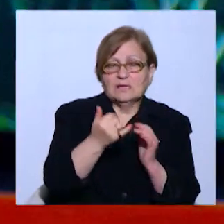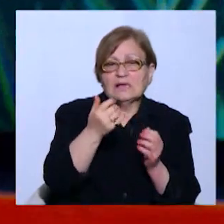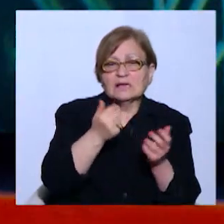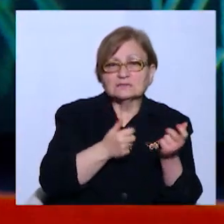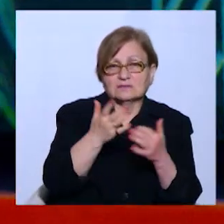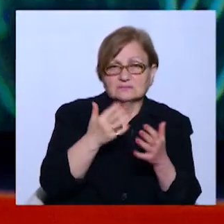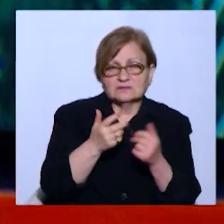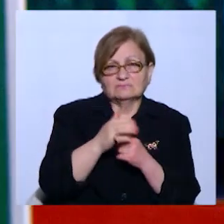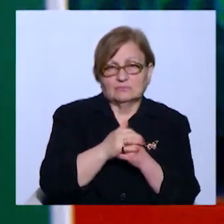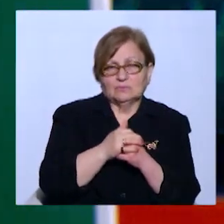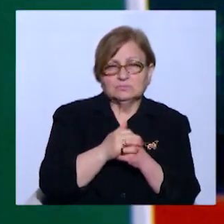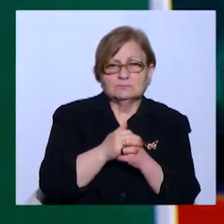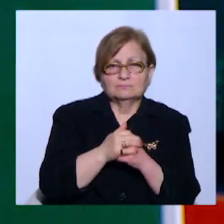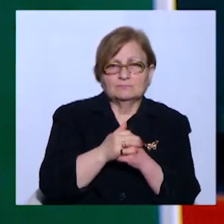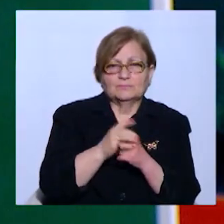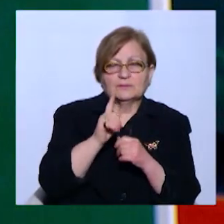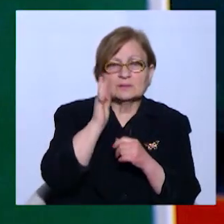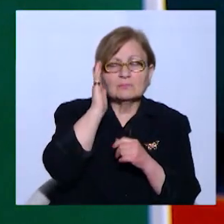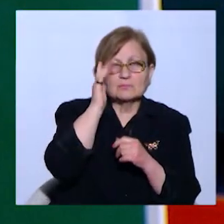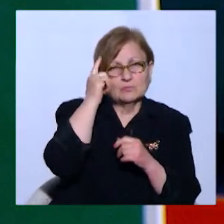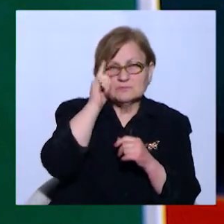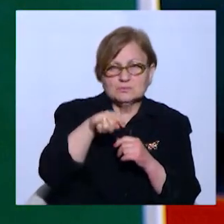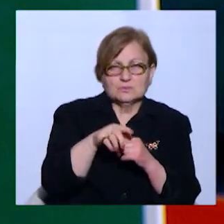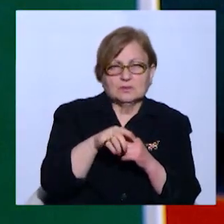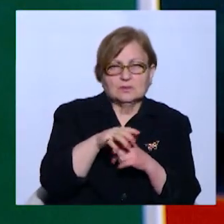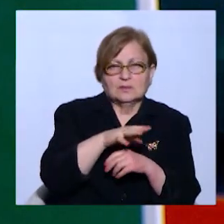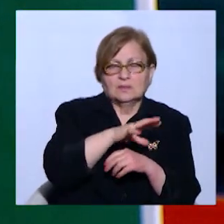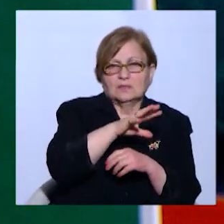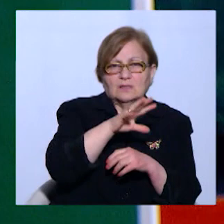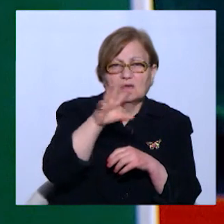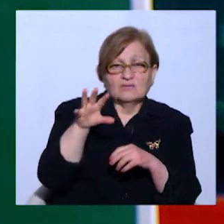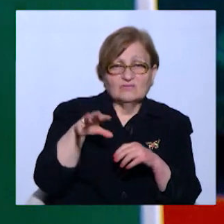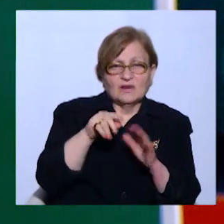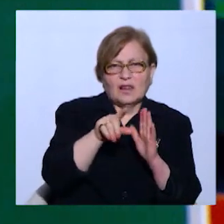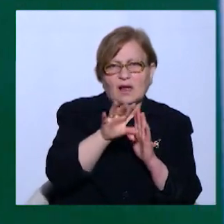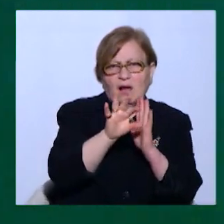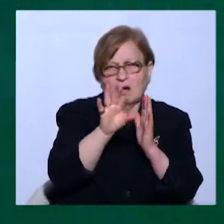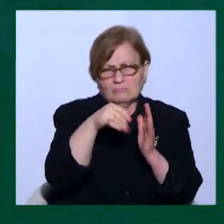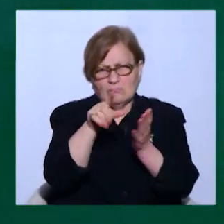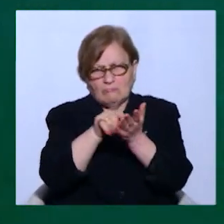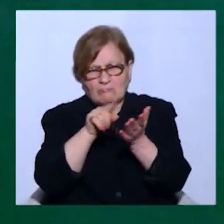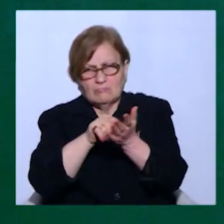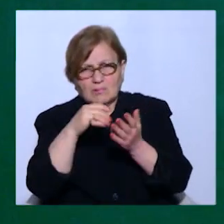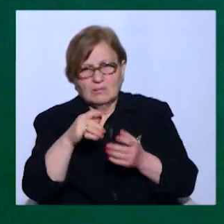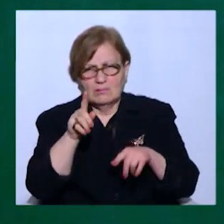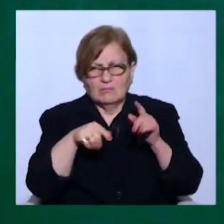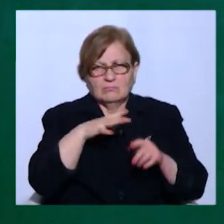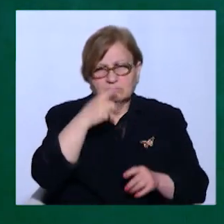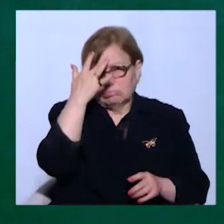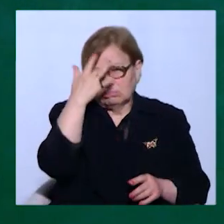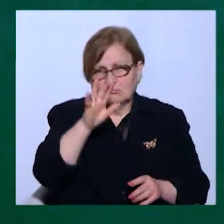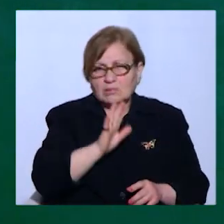ახლა. კიდევ ერთი რაღაცა სამომავლოდ რომ ვიცოდეთ. ყველა მოვწერე. იმიტომ ხანდახან რაღაც არის მავიწყდება და